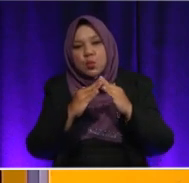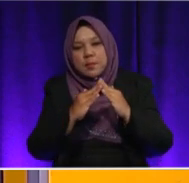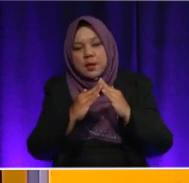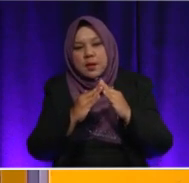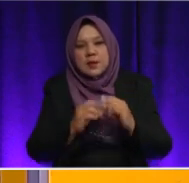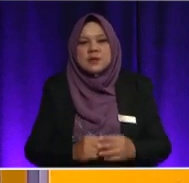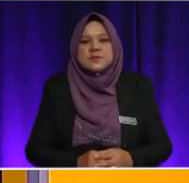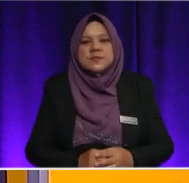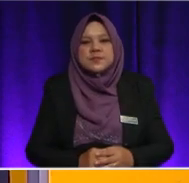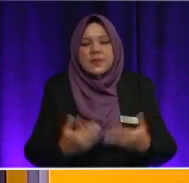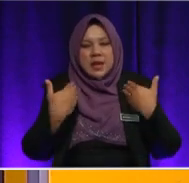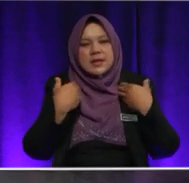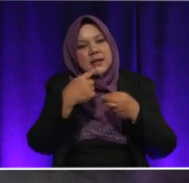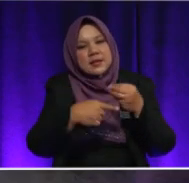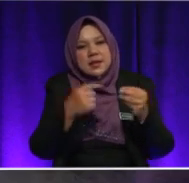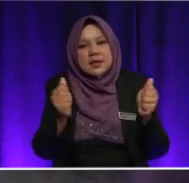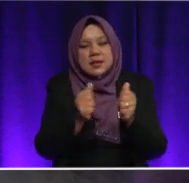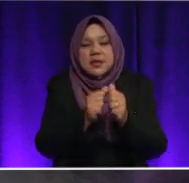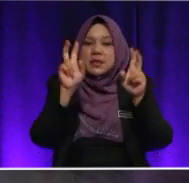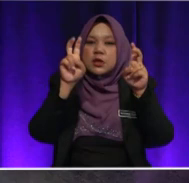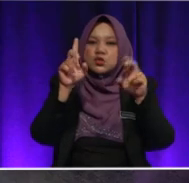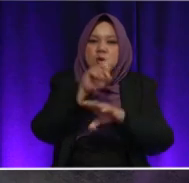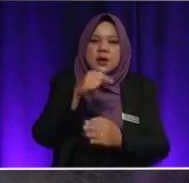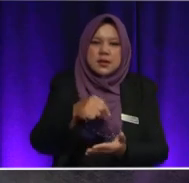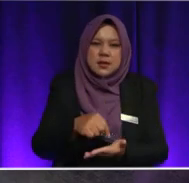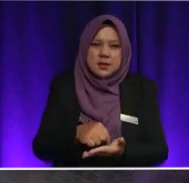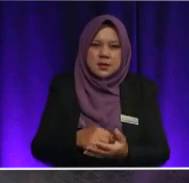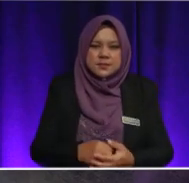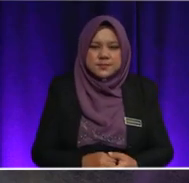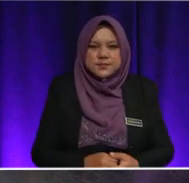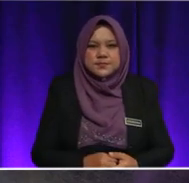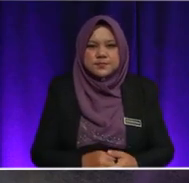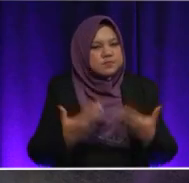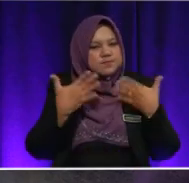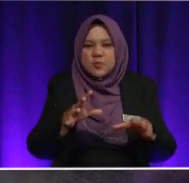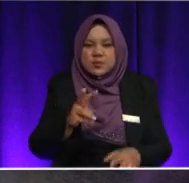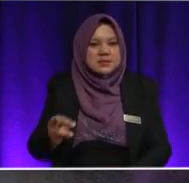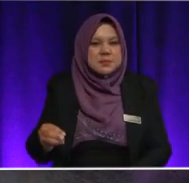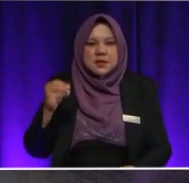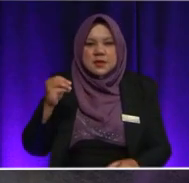Aduh kaitan dengan topik cego jadi kita punya semangat